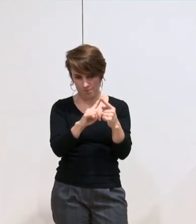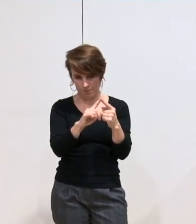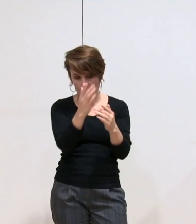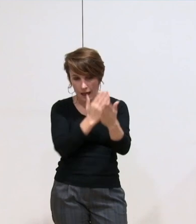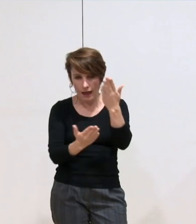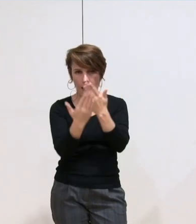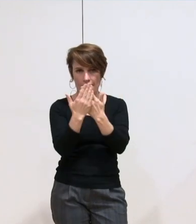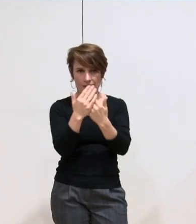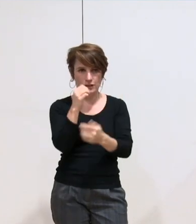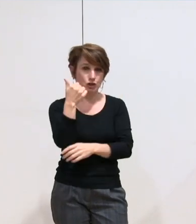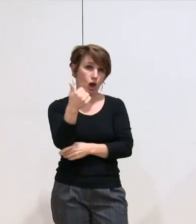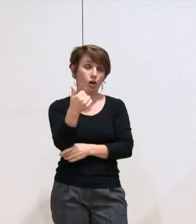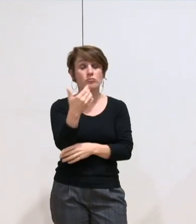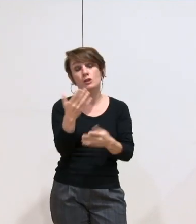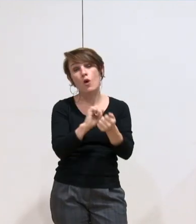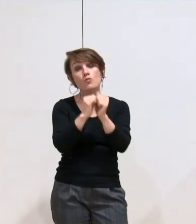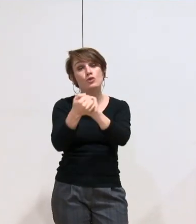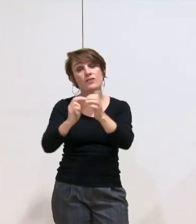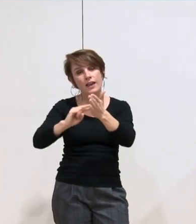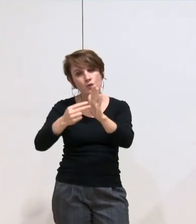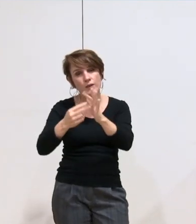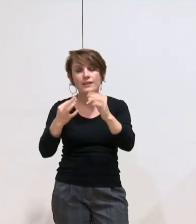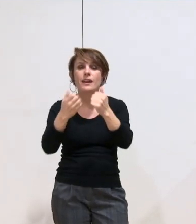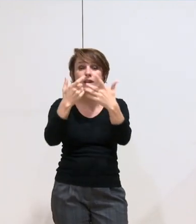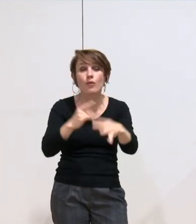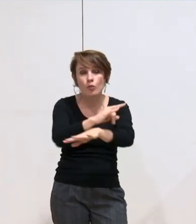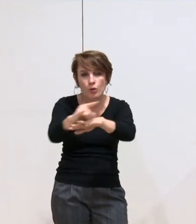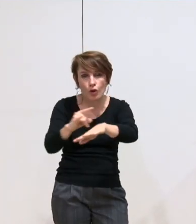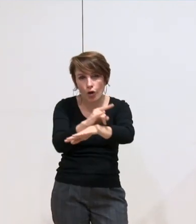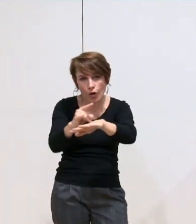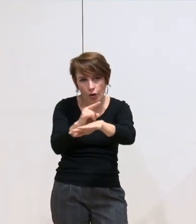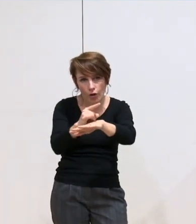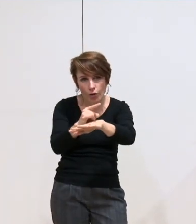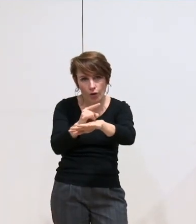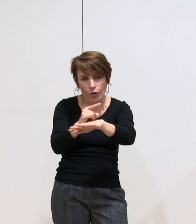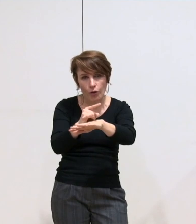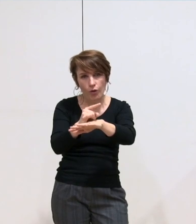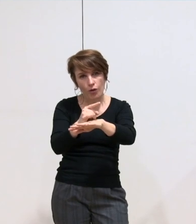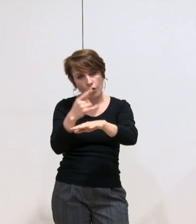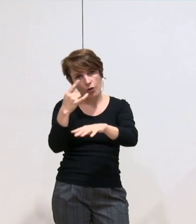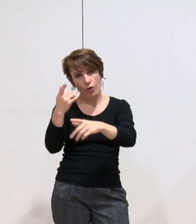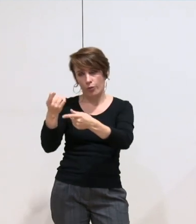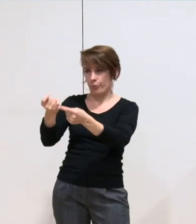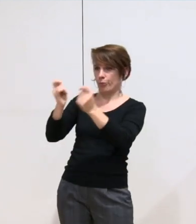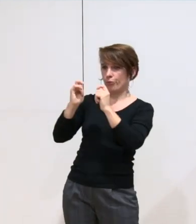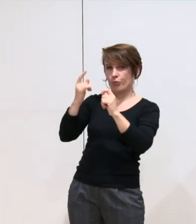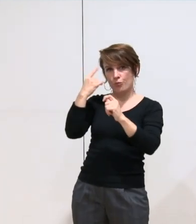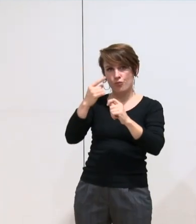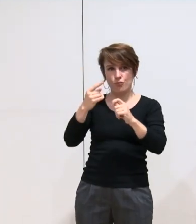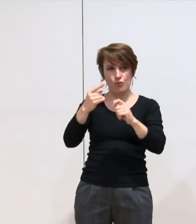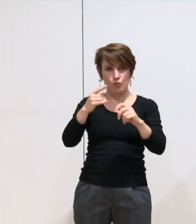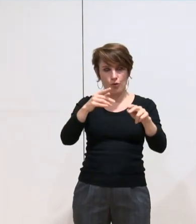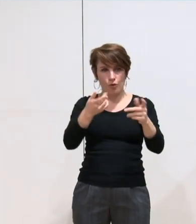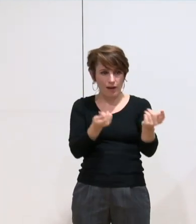l'annexe 1. Oui, c'est une modification technique sur le nombre d'heures allouées à la viabilité hivernale.